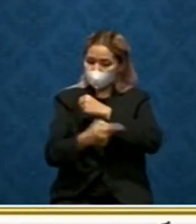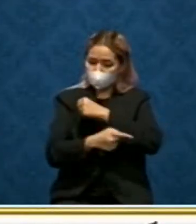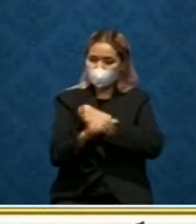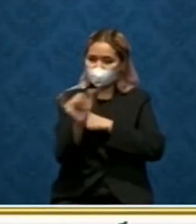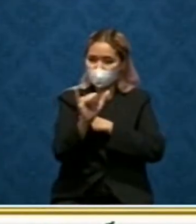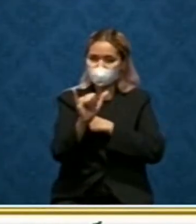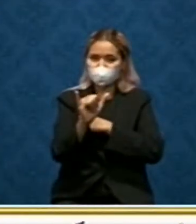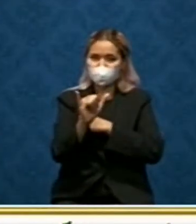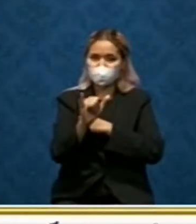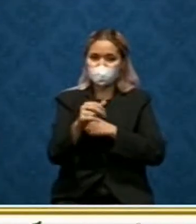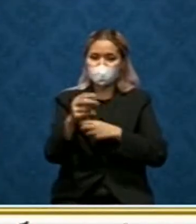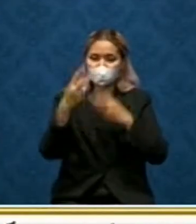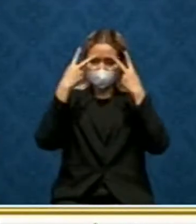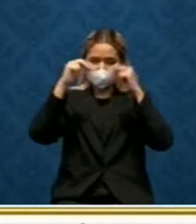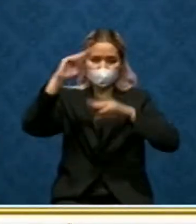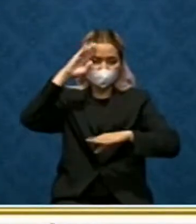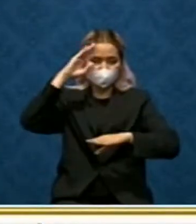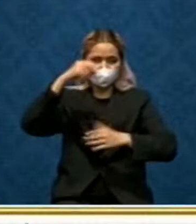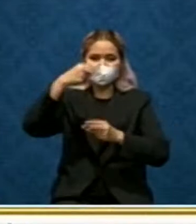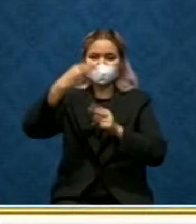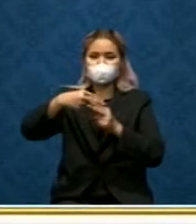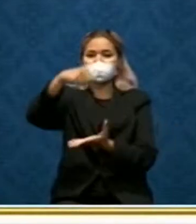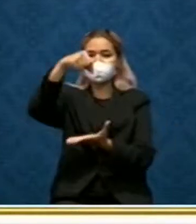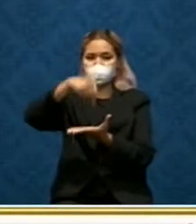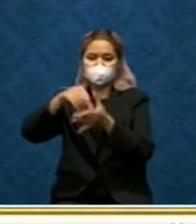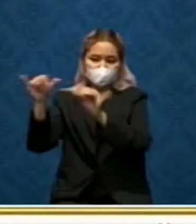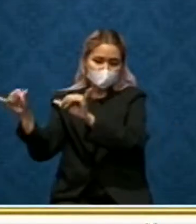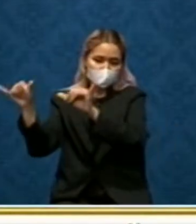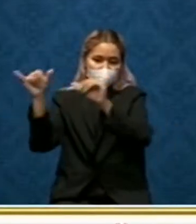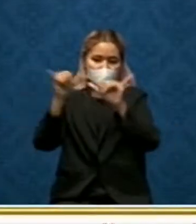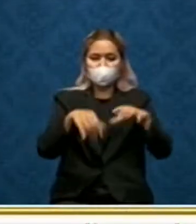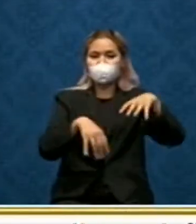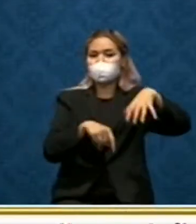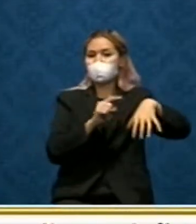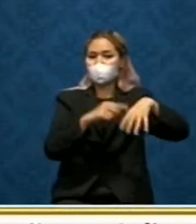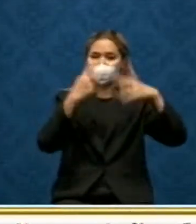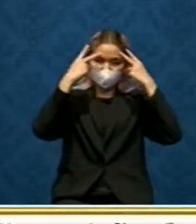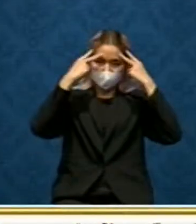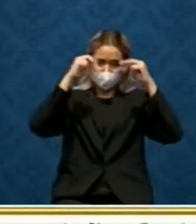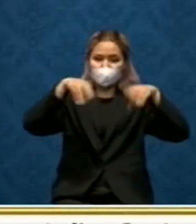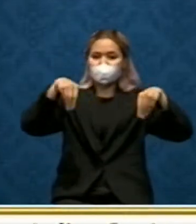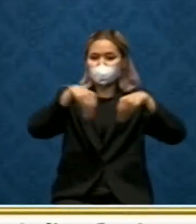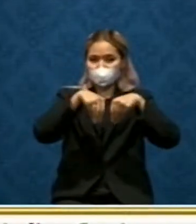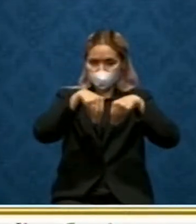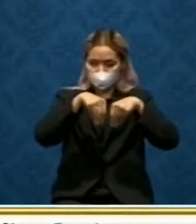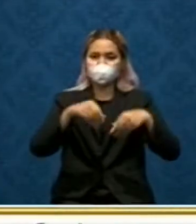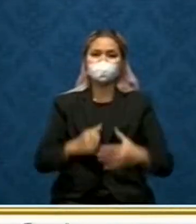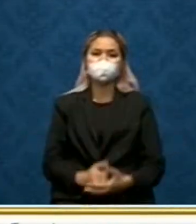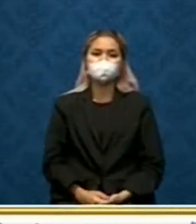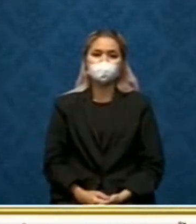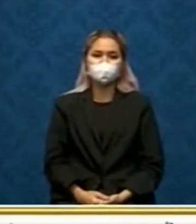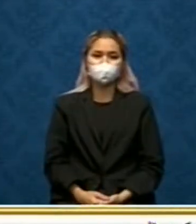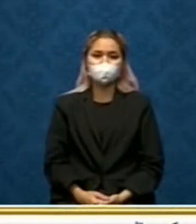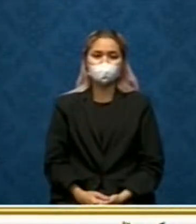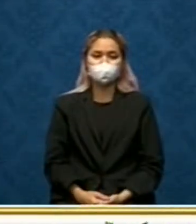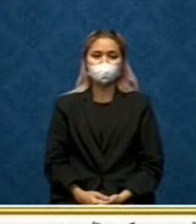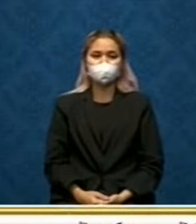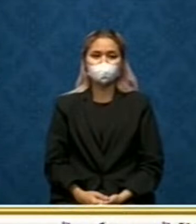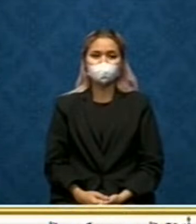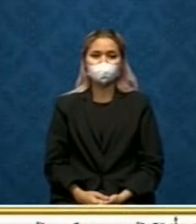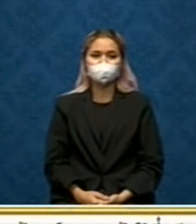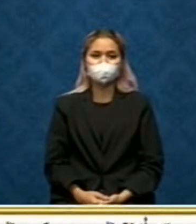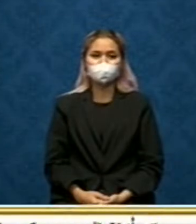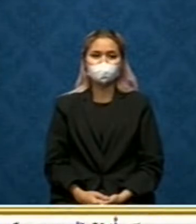ี่ ไวมาก เซ็นปั๊บ เซ็นไปไหนเอาไปย้ายไปอยู่ที่ ที่นายก ไปใกล้นายก ไว้ เพื่อให